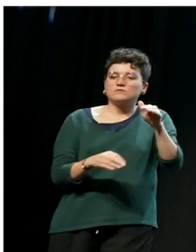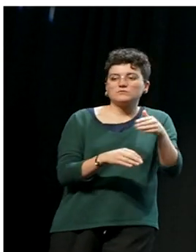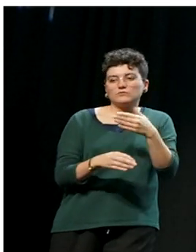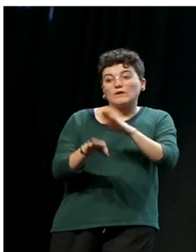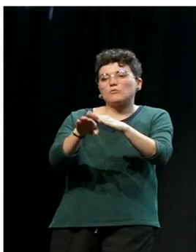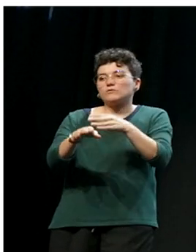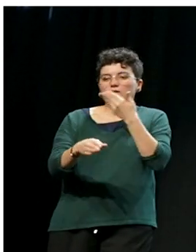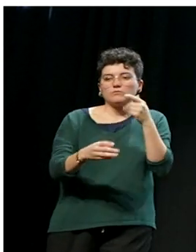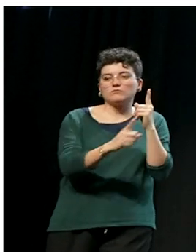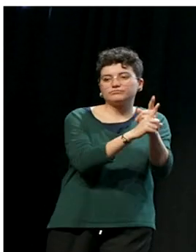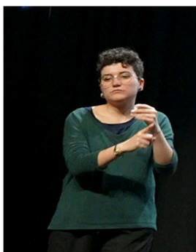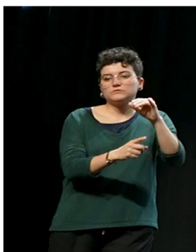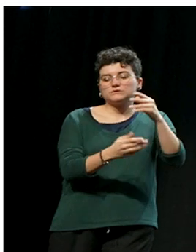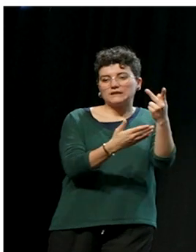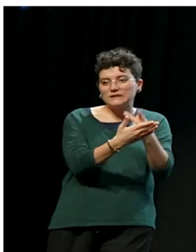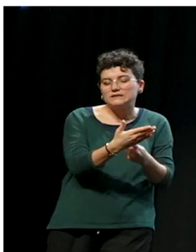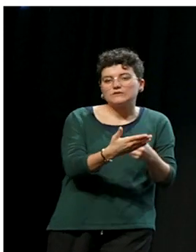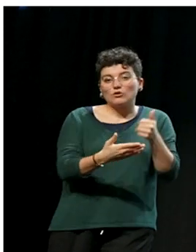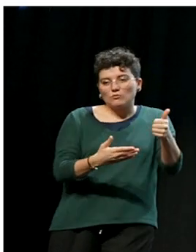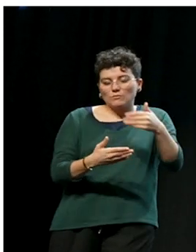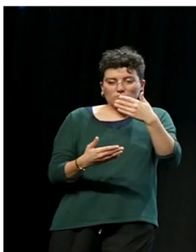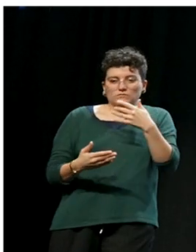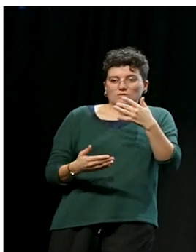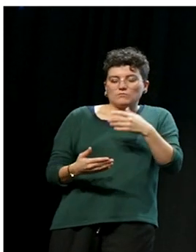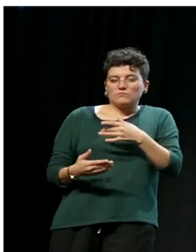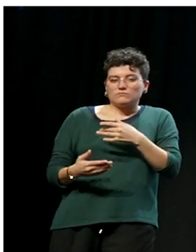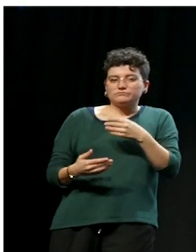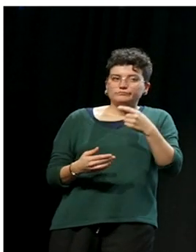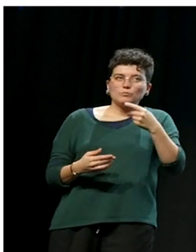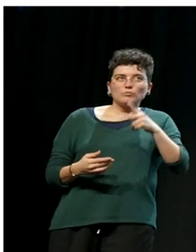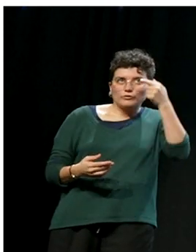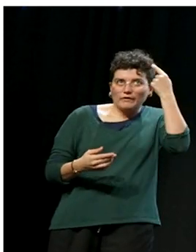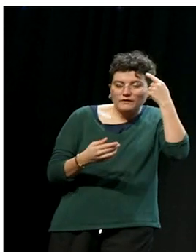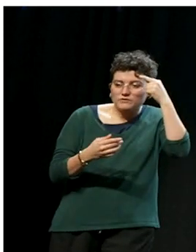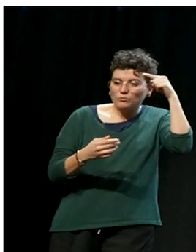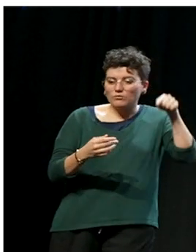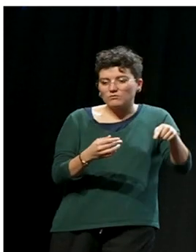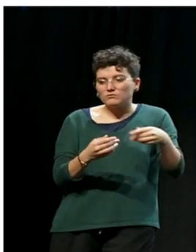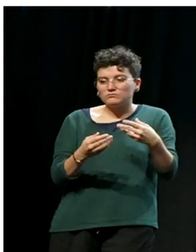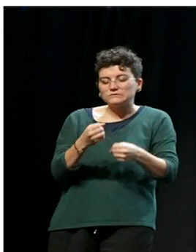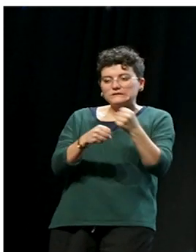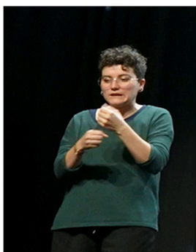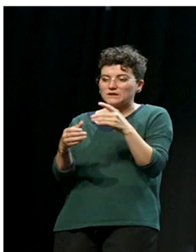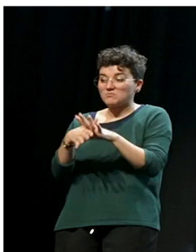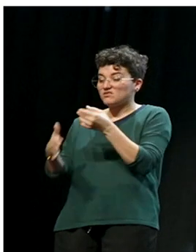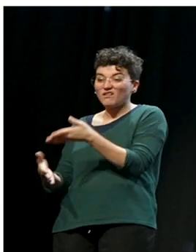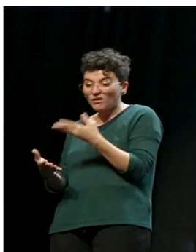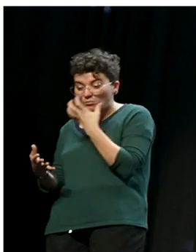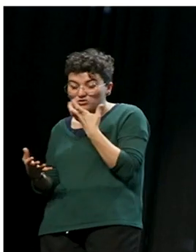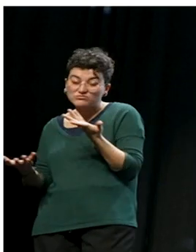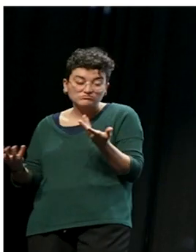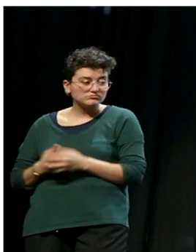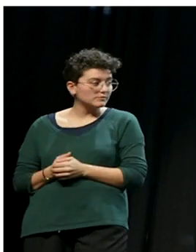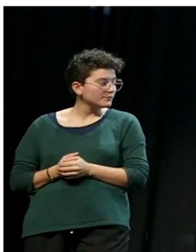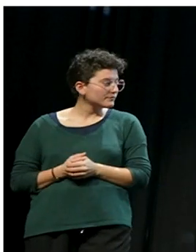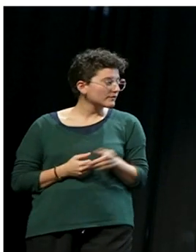petit buzz, un truc comme ça. Mais ça va vite disparaître, à mon avis. Ben merci. J'espère. Donc... Voilà. Alors, je suis vraiment désolé pour tous ceux